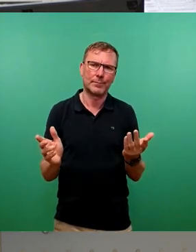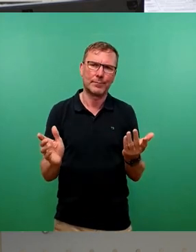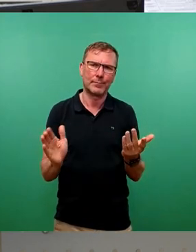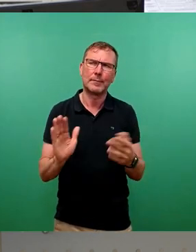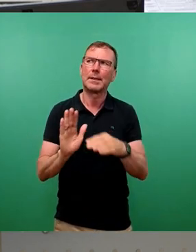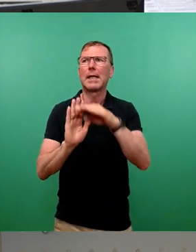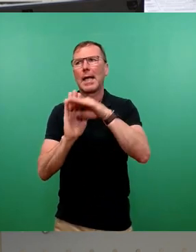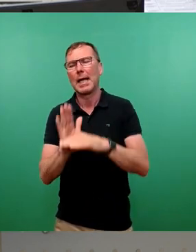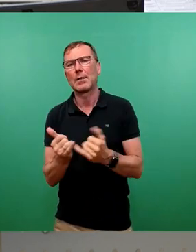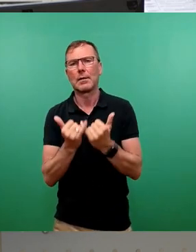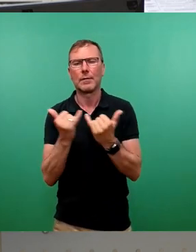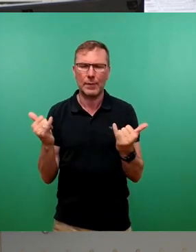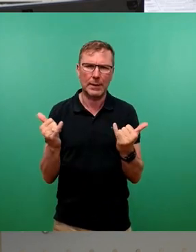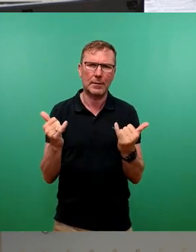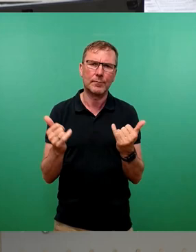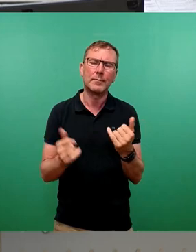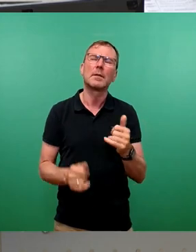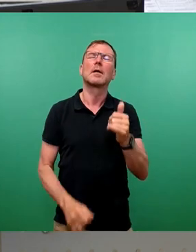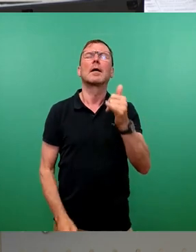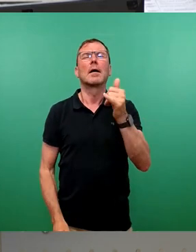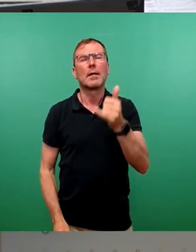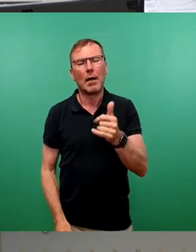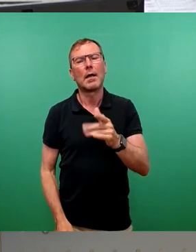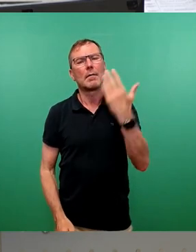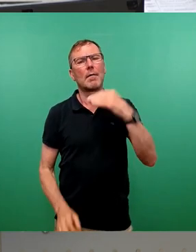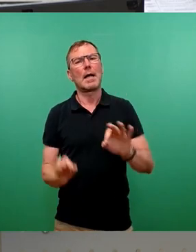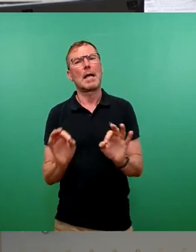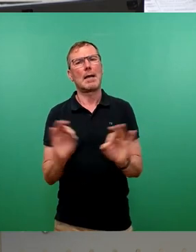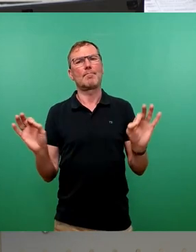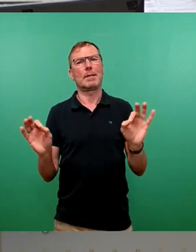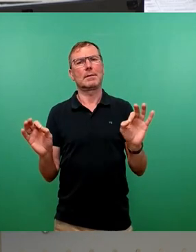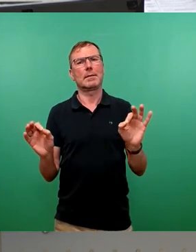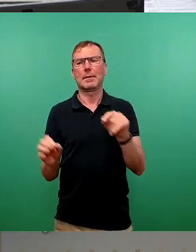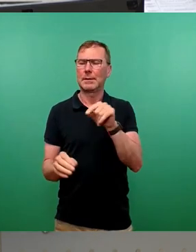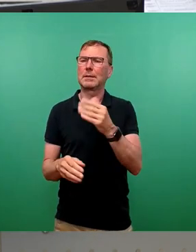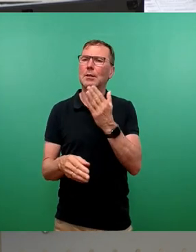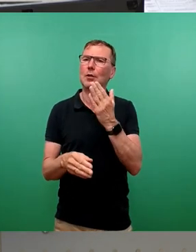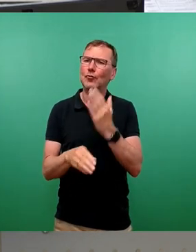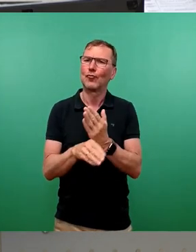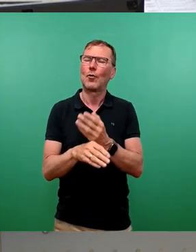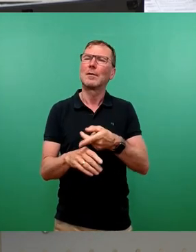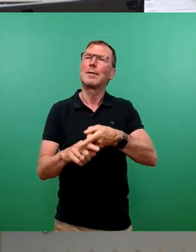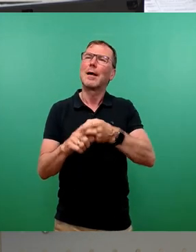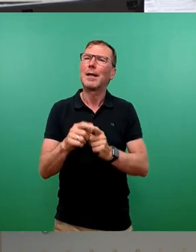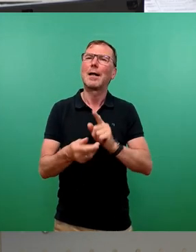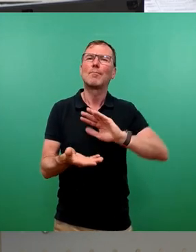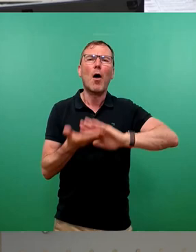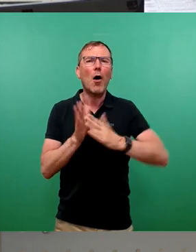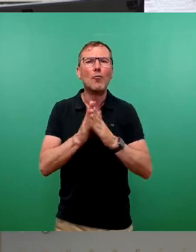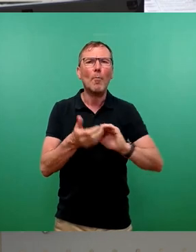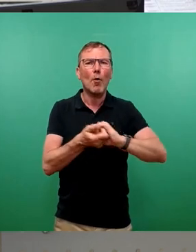im Nachhinein gesehen wäre das besser bereits Teil des Kompromisses gewesen, den